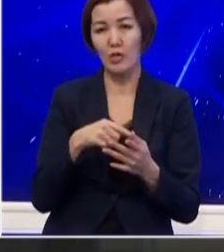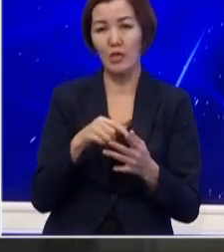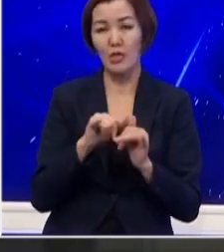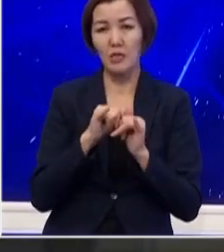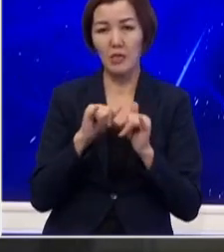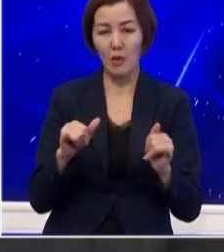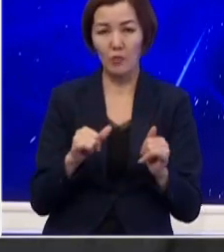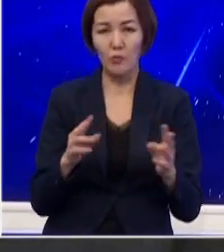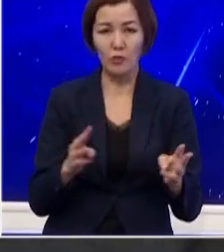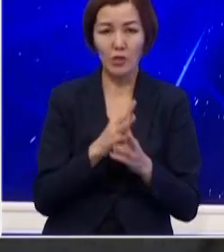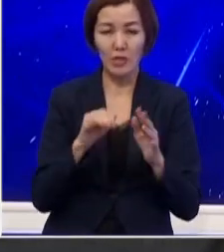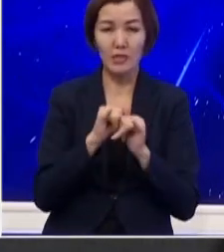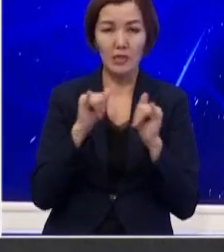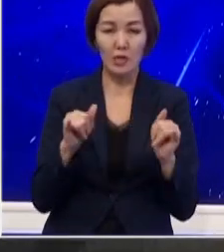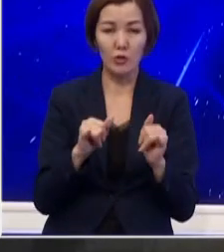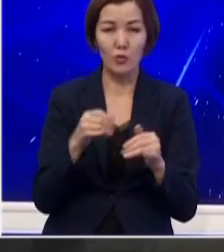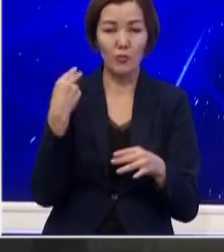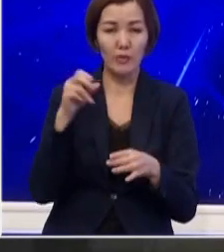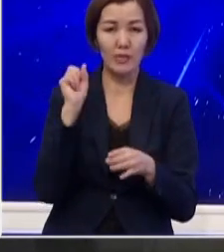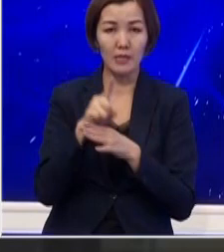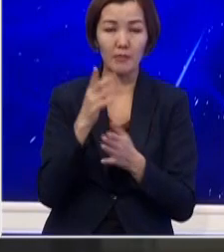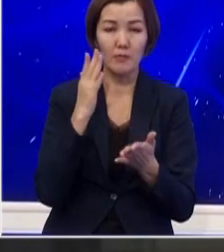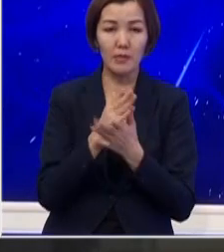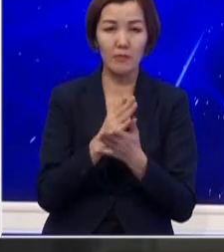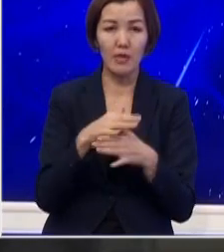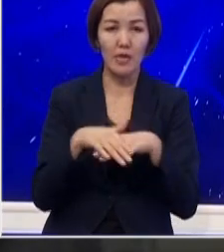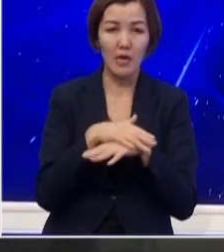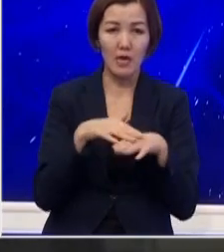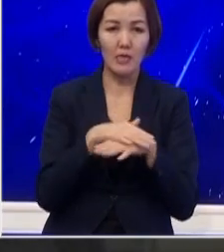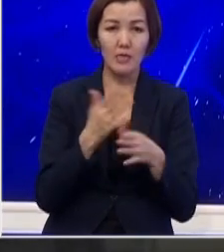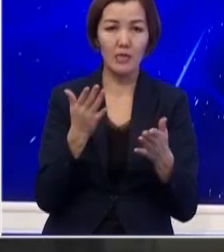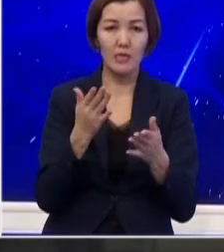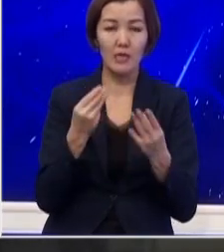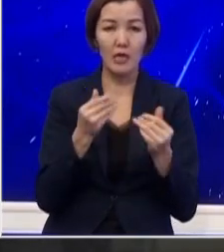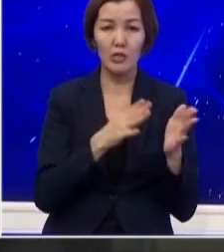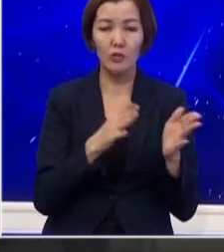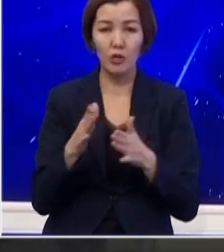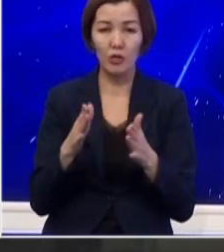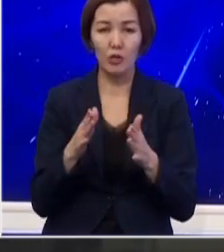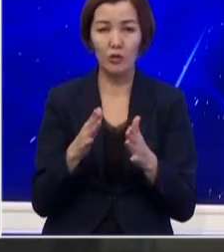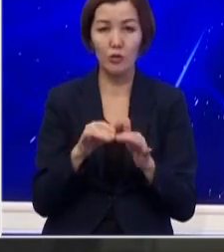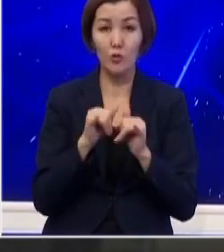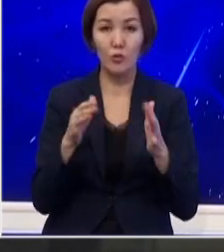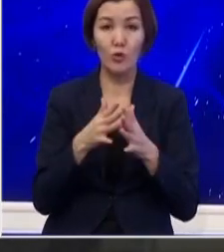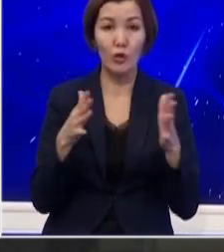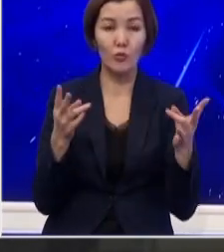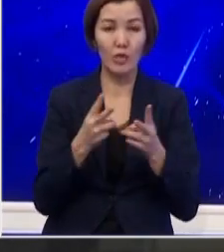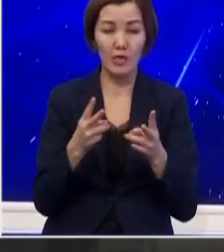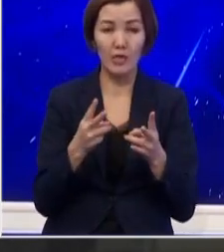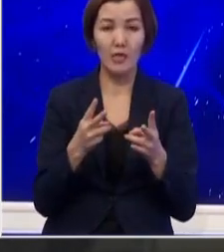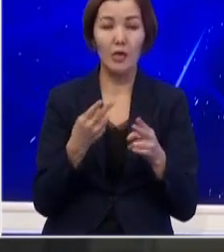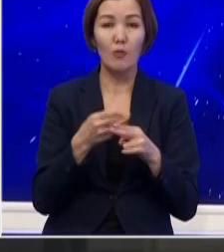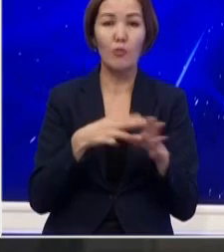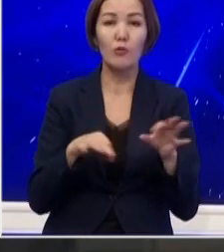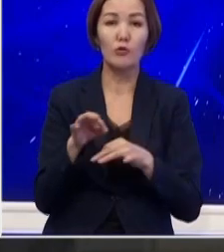ана мотивациясын көтеру президенттің қойған мақсаты бар. Халықтың қаржылық тұрақтылығын ұлғайту деген. Енді бұл